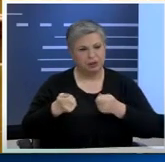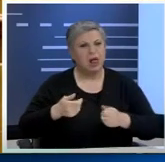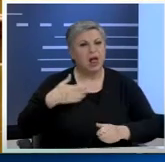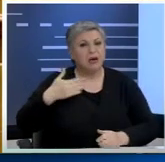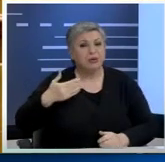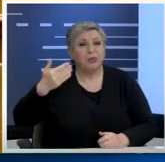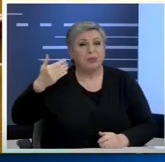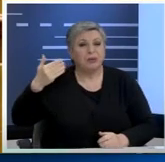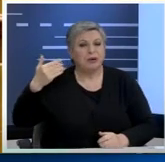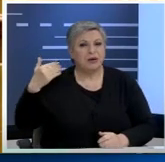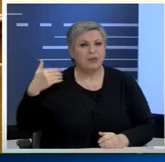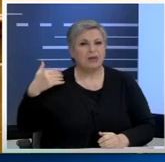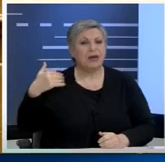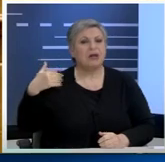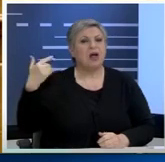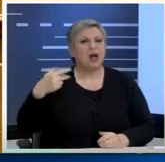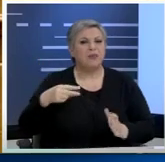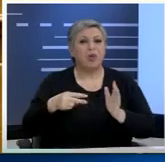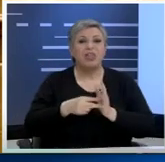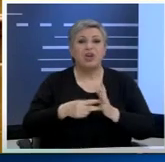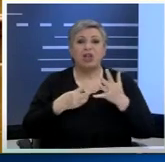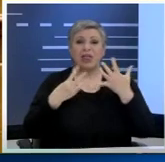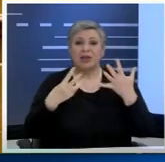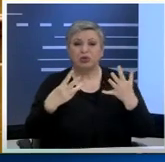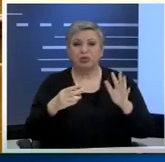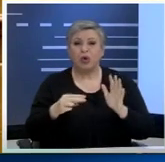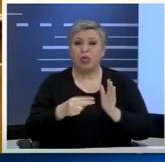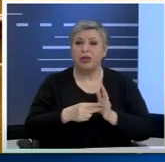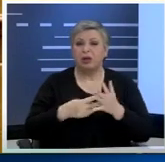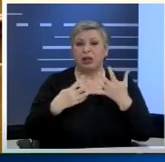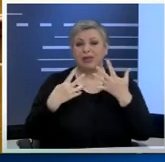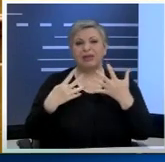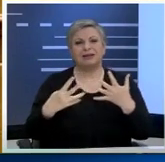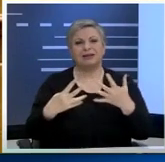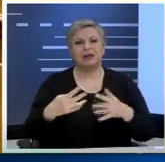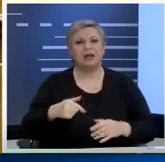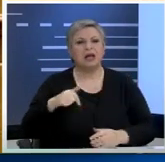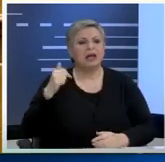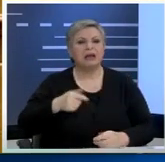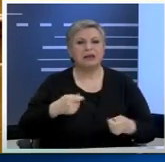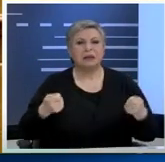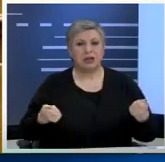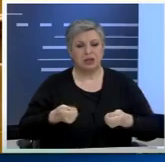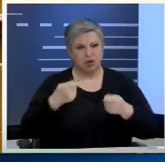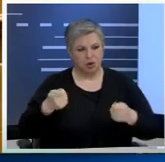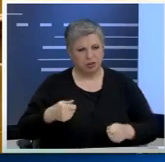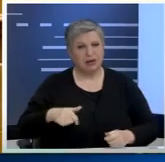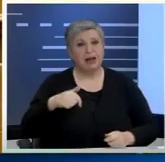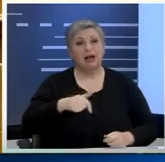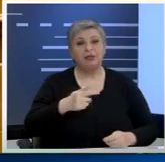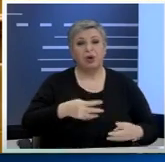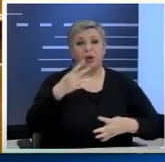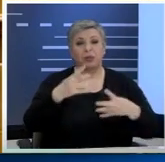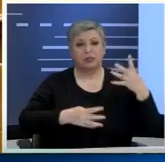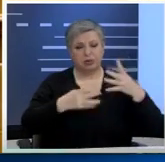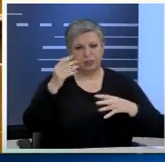που προηγήθηκαν της κρίσης του 2008-2009, όταν τα δίδυμα ελλείμματα του προϋπολογισμού από τη μία και